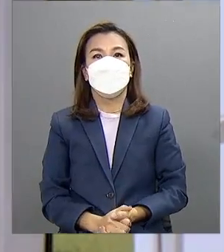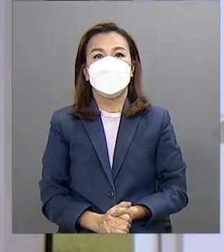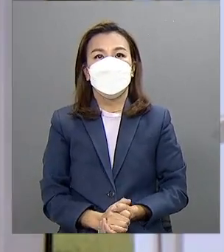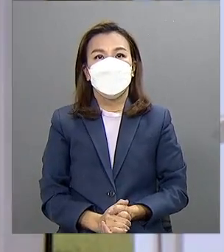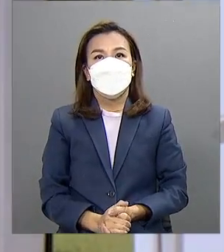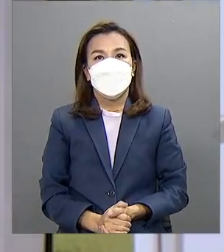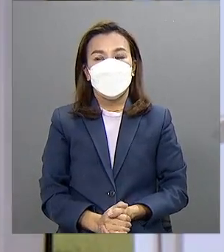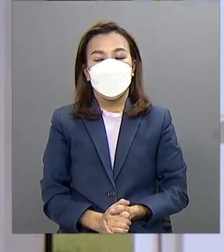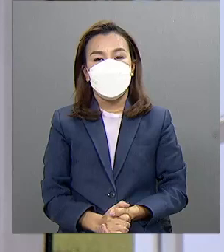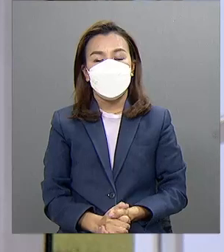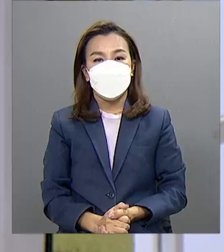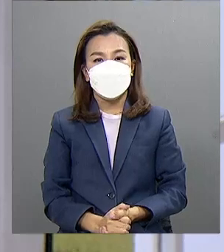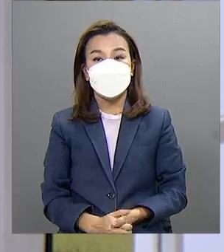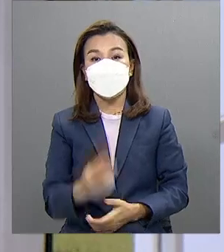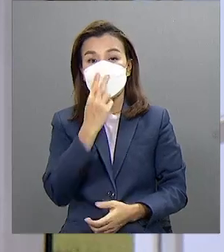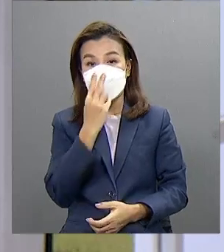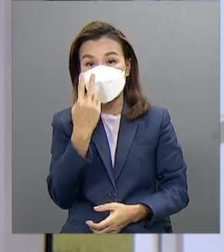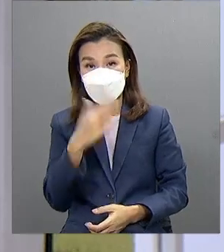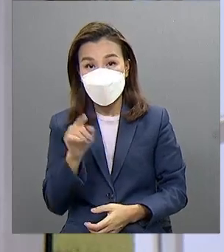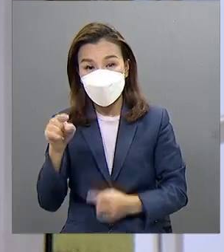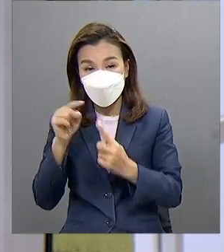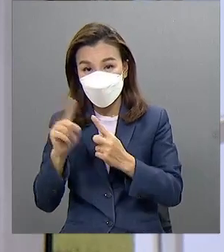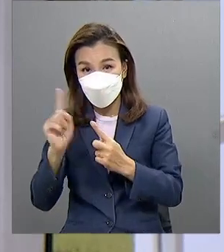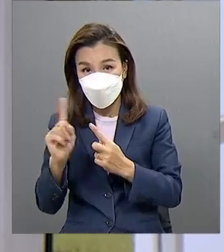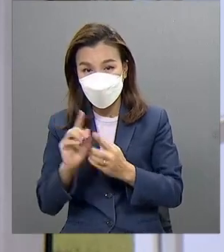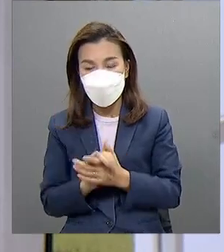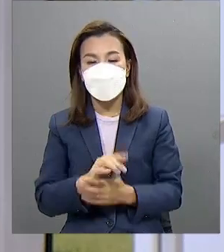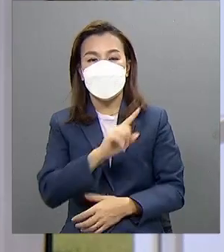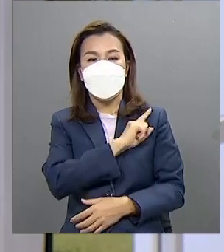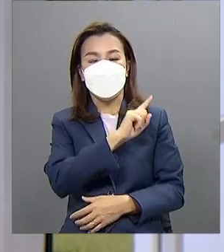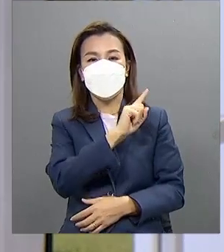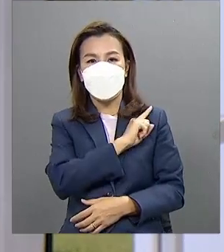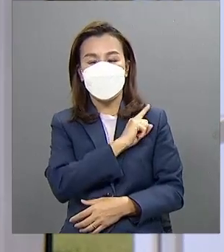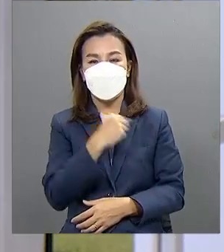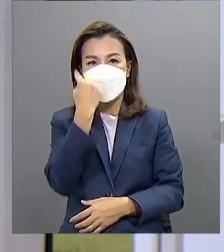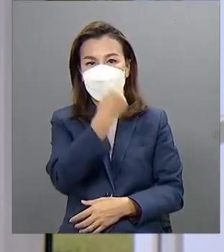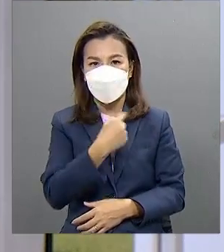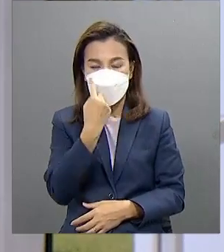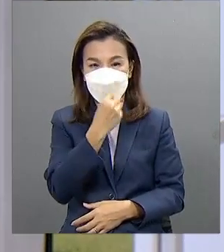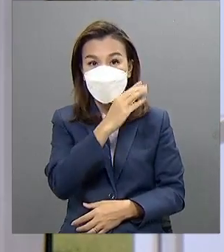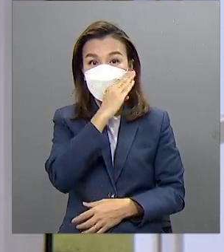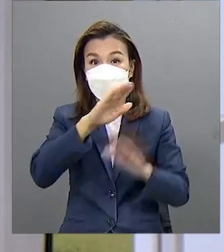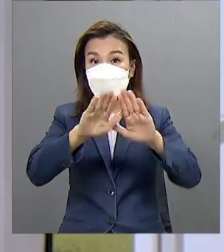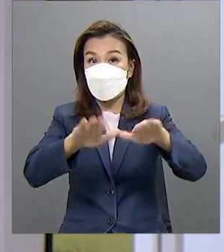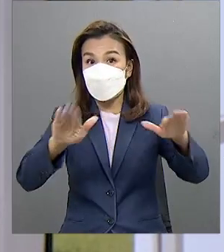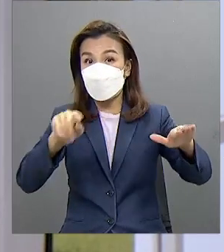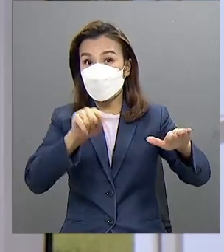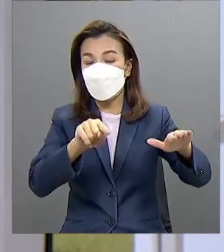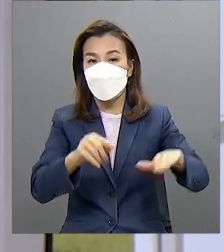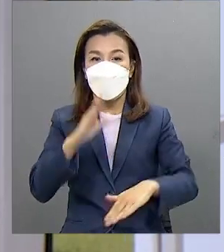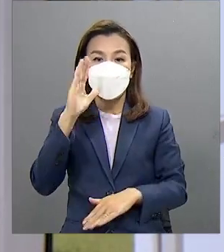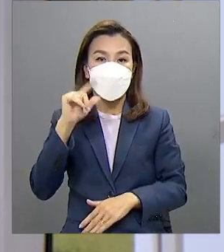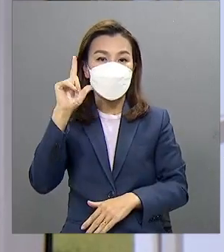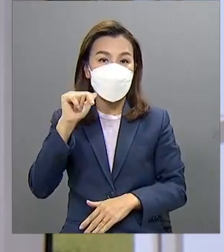เมื่อสักครู่นี้ทนายพีชได้พูดถึงเรื่องของการรับผิดชอบนะครับในกรณีที่ถ้าเกิดว่าเยาวชนคนนั้นไม่มีผู้ปกครองนะครับ